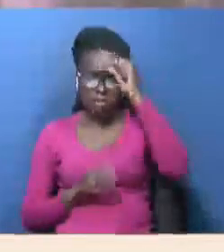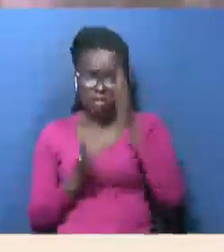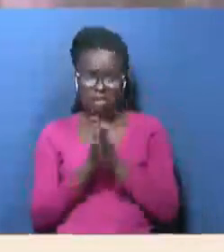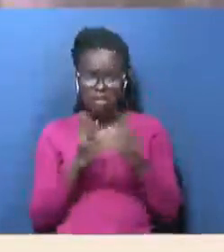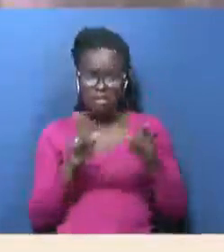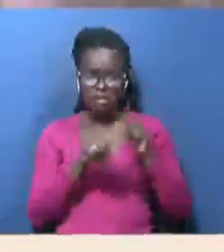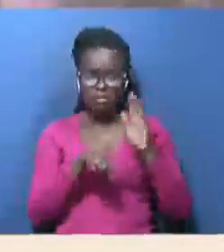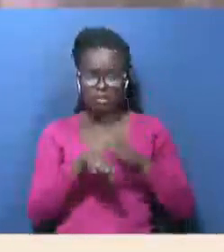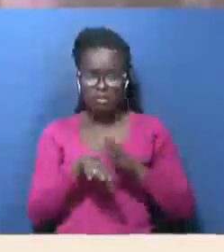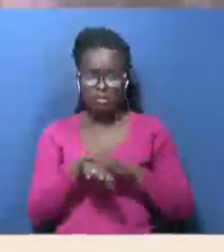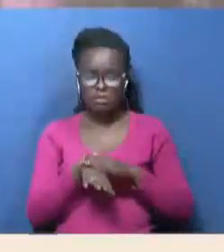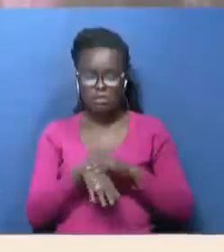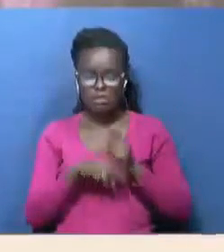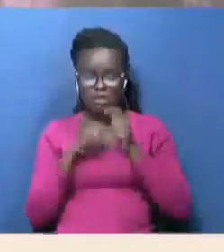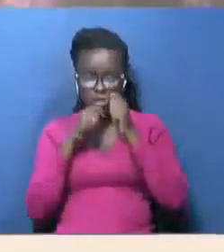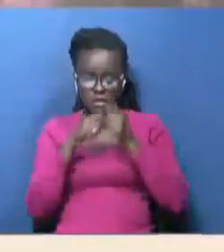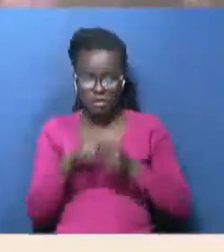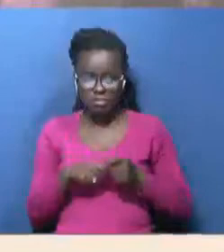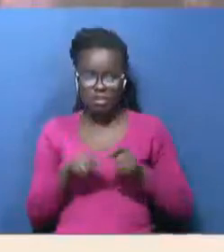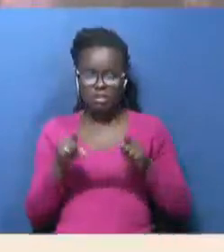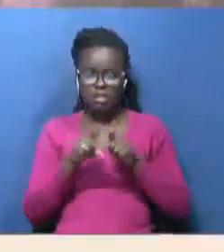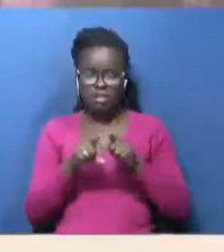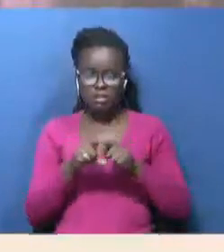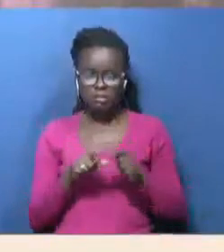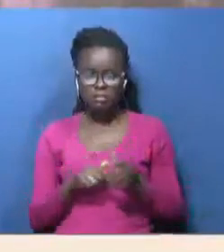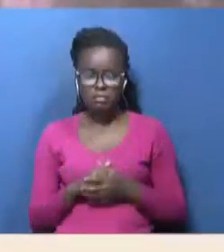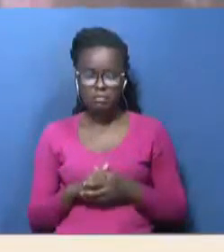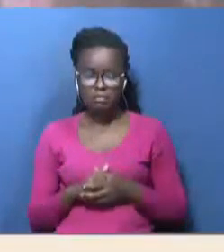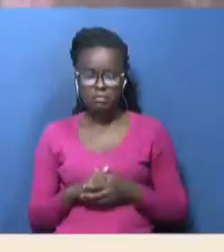ni vizuri sana tunawaheshimu hata vyombo